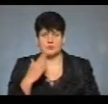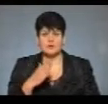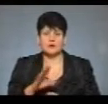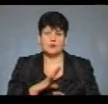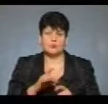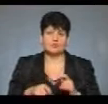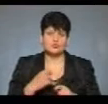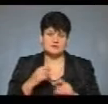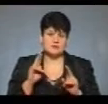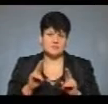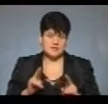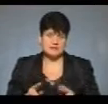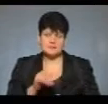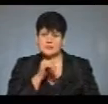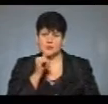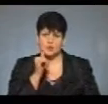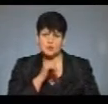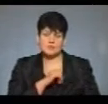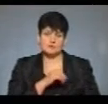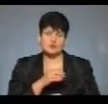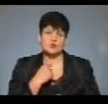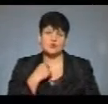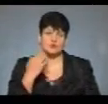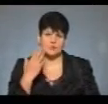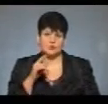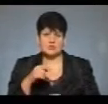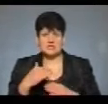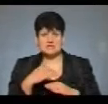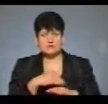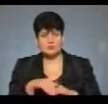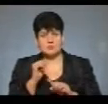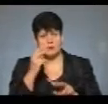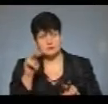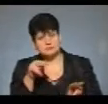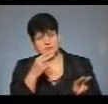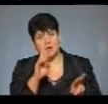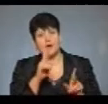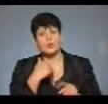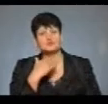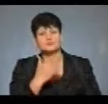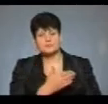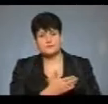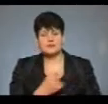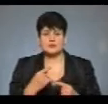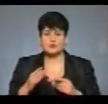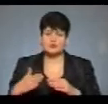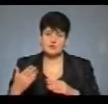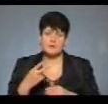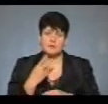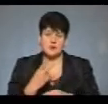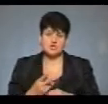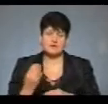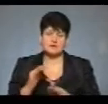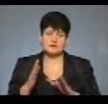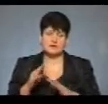таємності голосування. Так, коли людина з іншої сторони, з вулиці, скажімо так, могла побачити, як виборець проголосував. А з іншої сторони, ми бачили такий цікавий випадок в